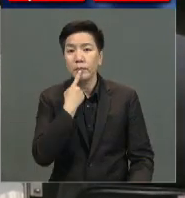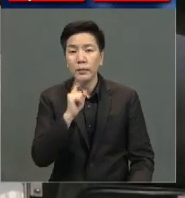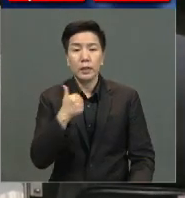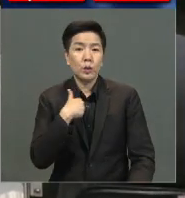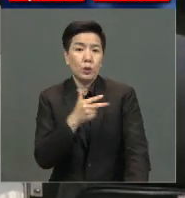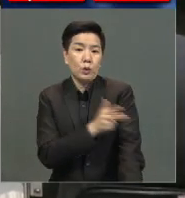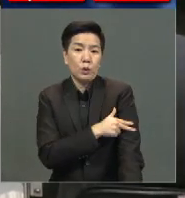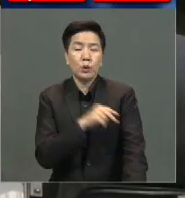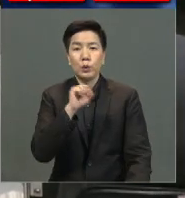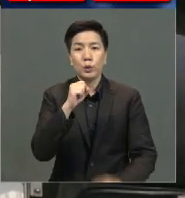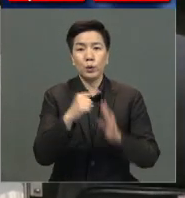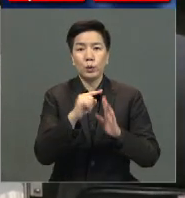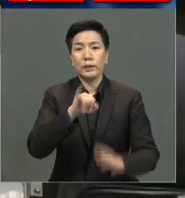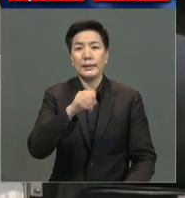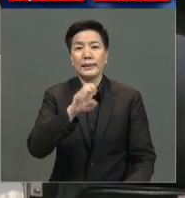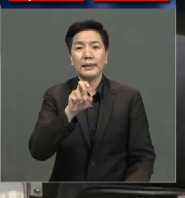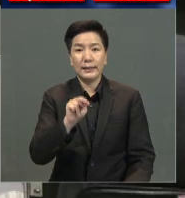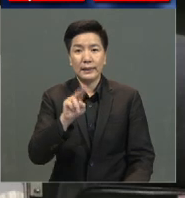ต่อเดือนสิงหาคมซึ่งขณะนี้การวิจัยและพัฒนานั้นเป็นไปตามแผนงานโดยตั้งเป้าว่าไทยนั้นจะมีวัคซีนใช้ได้จริงในกลางปีหน้าขณะที่ผู้อำนวยการศูนย์วิจัยไพรเมตแห่งชาติจุฬาลงกรณ์มหาวิทยาลัยดร.สุจินดามาลัยวิจิตรนนท์ก็กล่าวเสริมถึงสภาพร่างกายของลิงที่ได้รับการทดสอบวัคซีนว่าไม่มีค่าเอกกะแพ้วัคซีนครับระบบสมองประสาทระบบหัวใจทางเดินหายใจการกินอาหารรวมถึงด้านพฤติกรรมเป็นปกติเป็นสัญญาณที่ดีครับว่าจะสามารถพัฒนาวัคซีนใช้ในคนได้อีกทั้งยังแสดงถึงศักยภาพของการวิจัยและการพัฒนาวัคซีนของไทยที่ทัดเทียมในระดับโลก